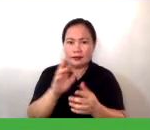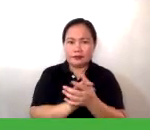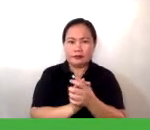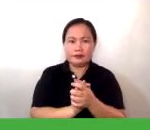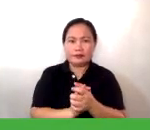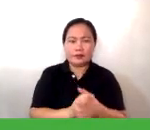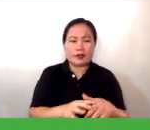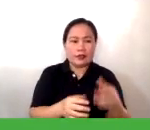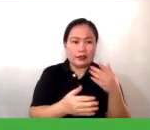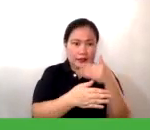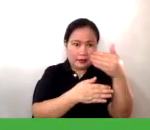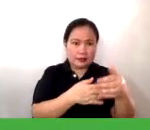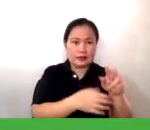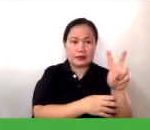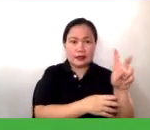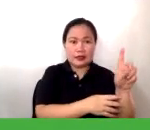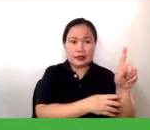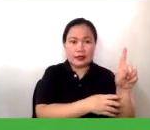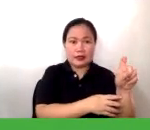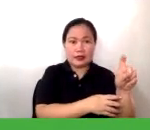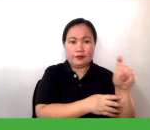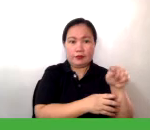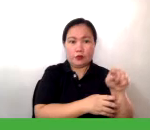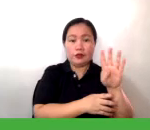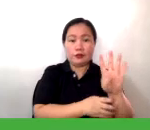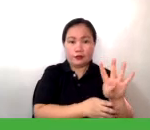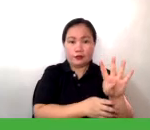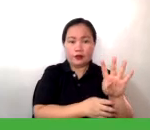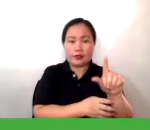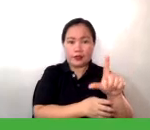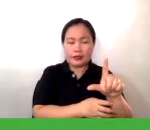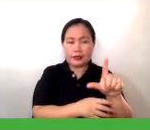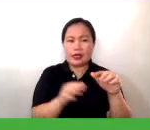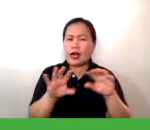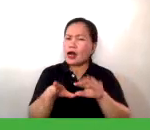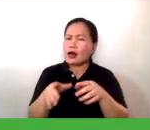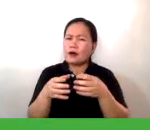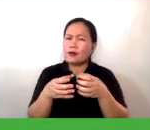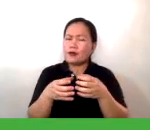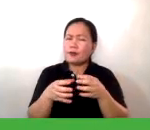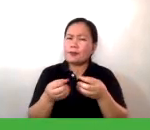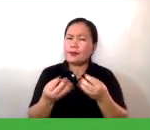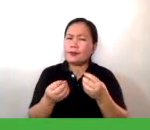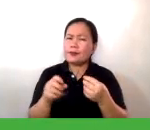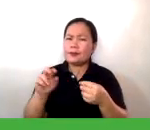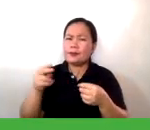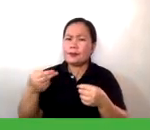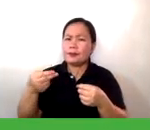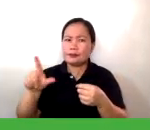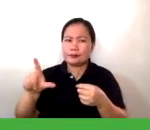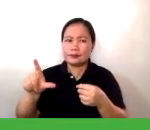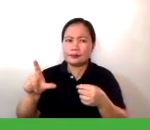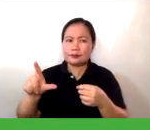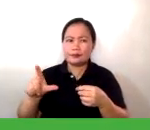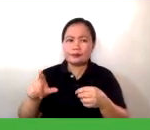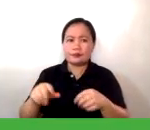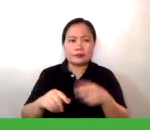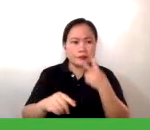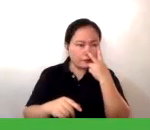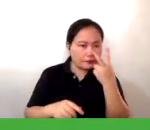Next. So, I have 11.4 liters. How many hectoliters? So, liters